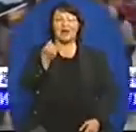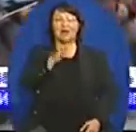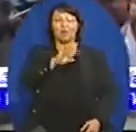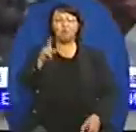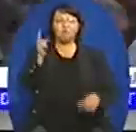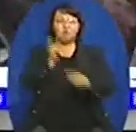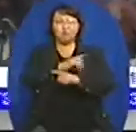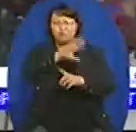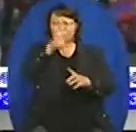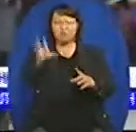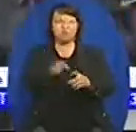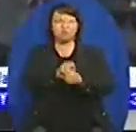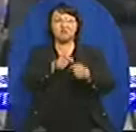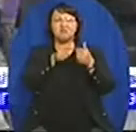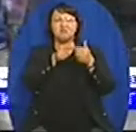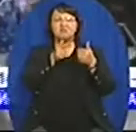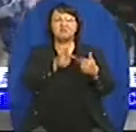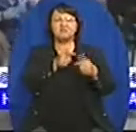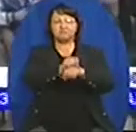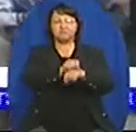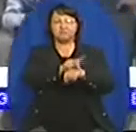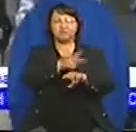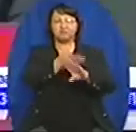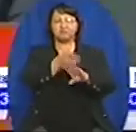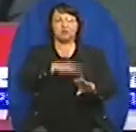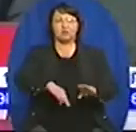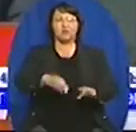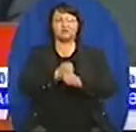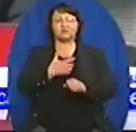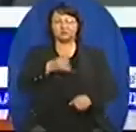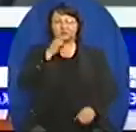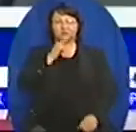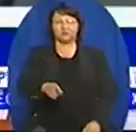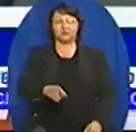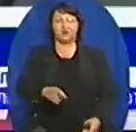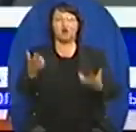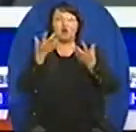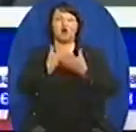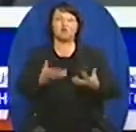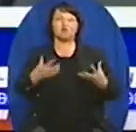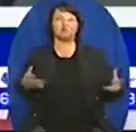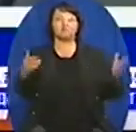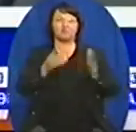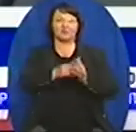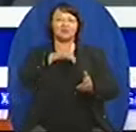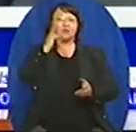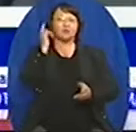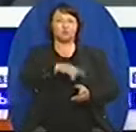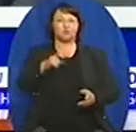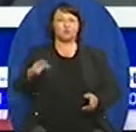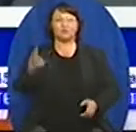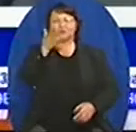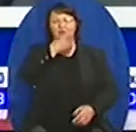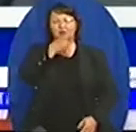Батэрдэн эцгийнхээ төрсөн нутгийнханд ард олондоо хандан хэллээ. Хичнээн мянган залуучууд маань сайхан боловсрол мэдлэг